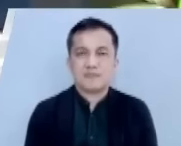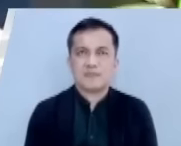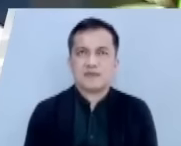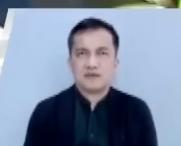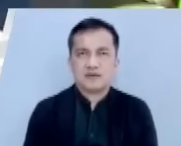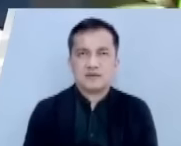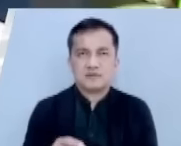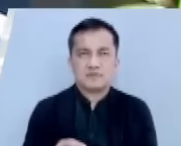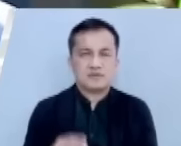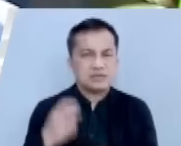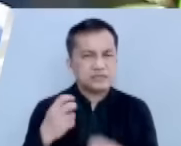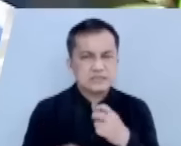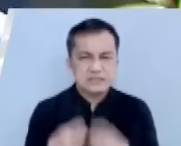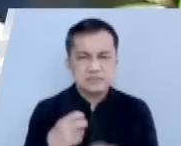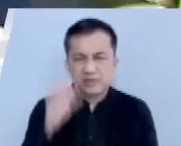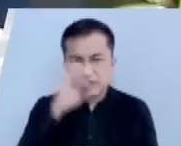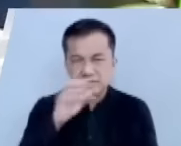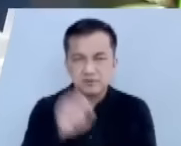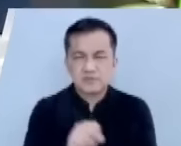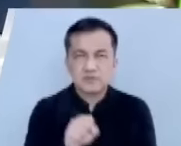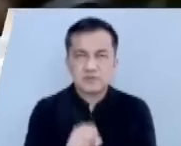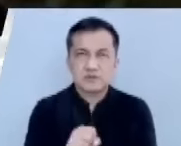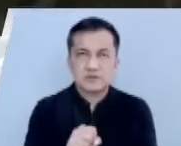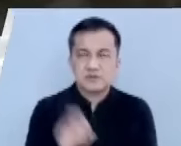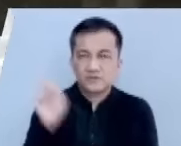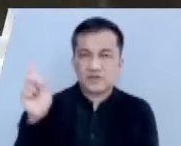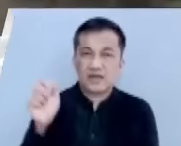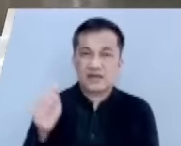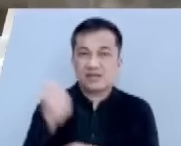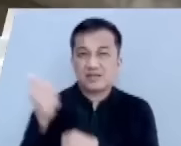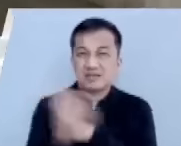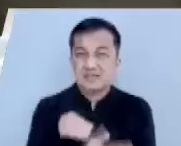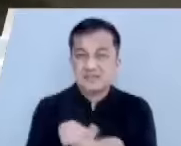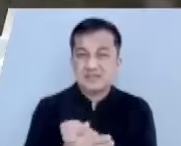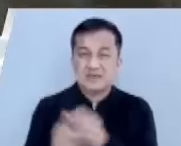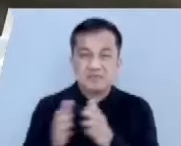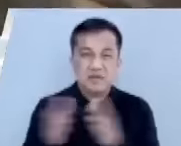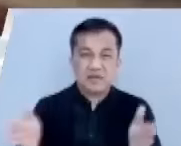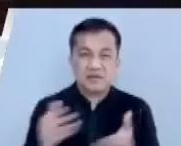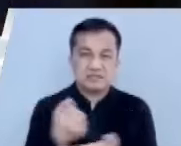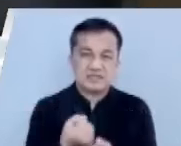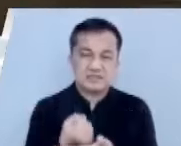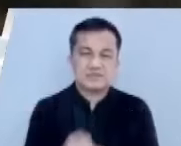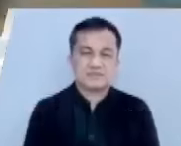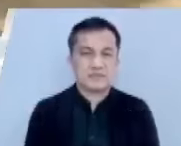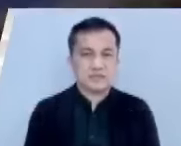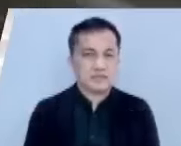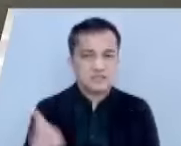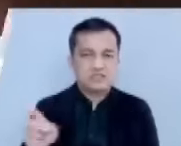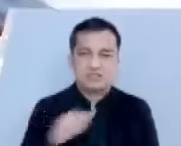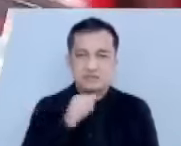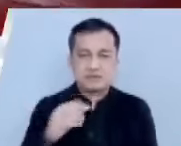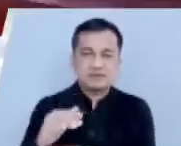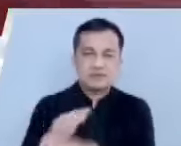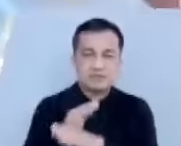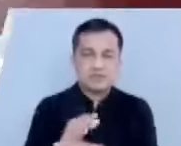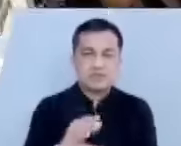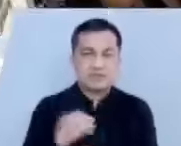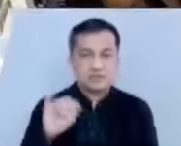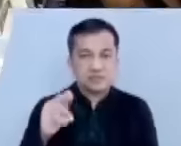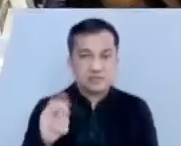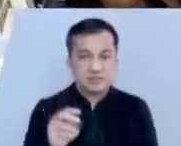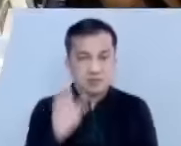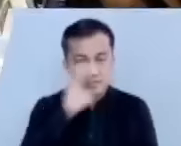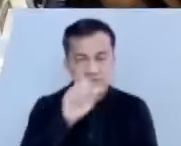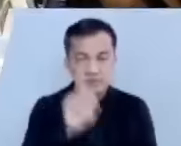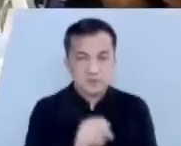then mas malaki rin po yung sahod dun sa ibang bansa. Hindi raw mapipigilan ang mga gaya ni Gian na maghanap ng trabaho sa ibang bansa. Pero